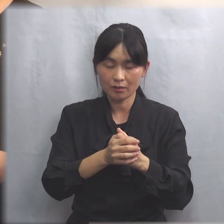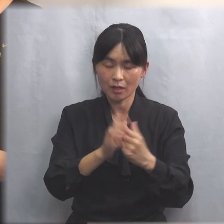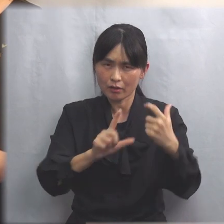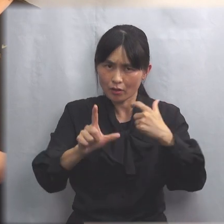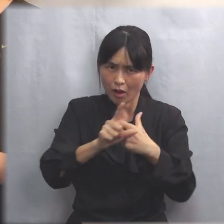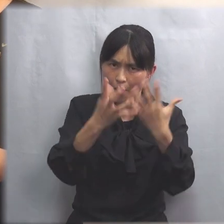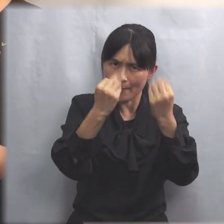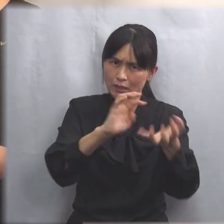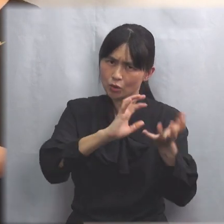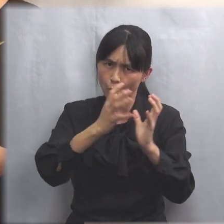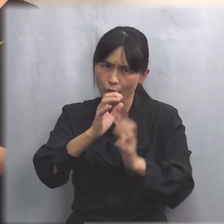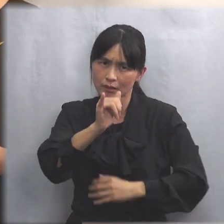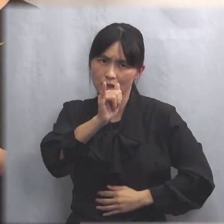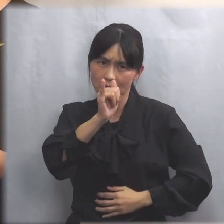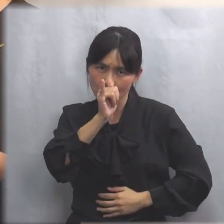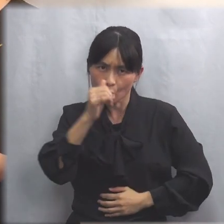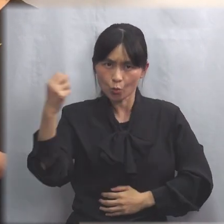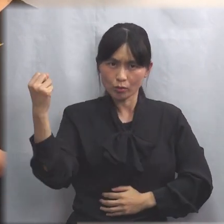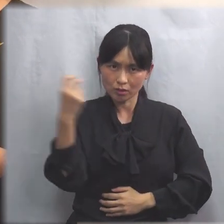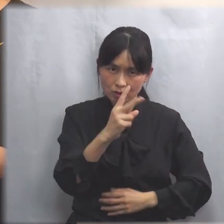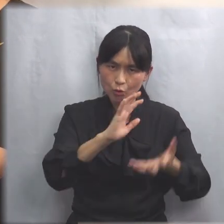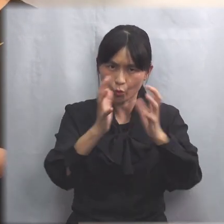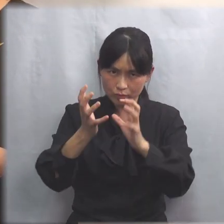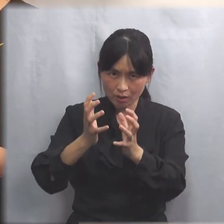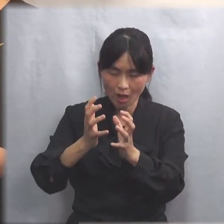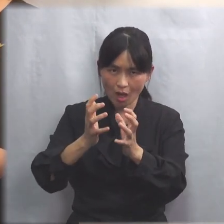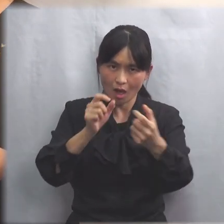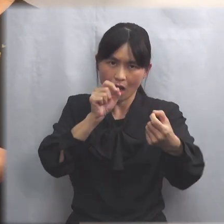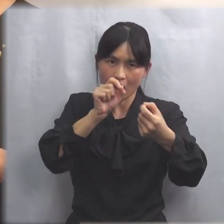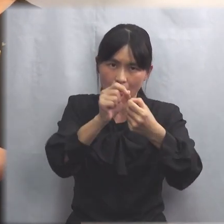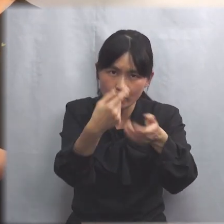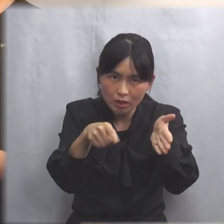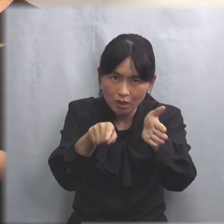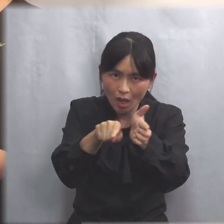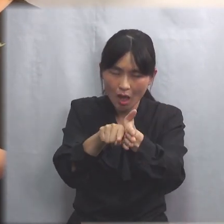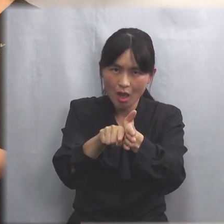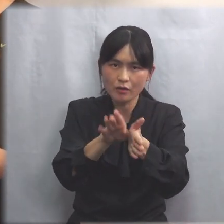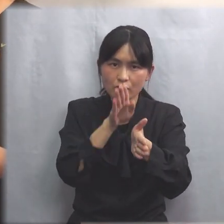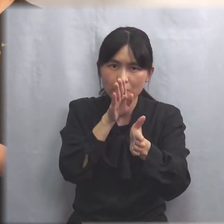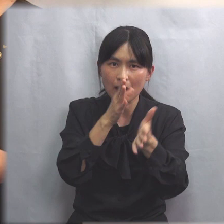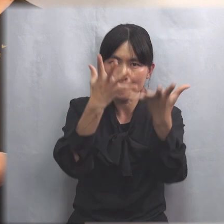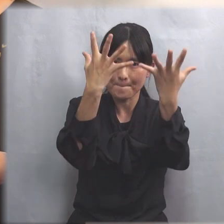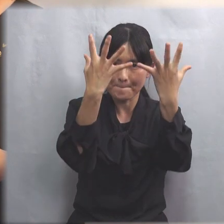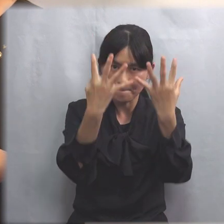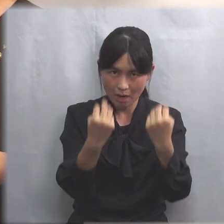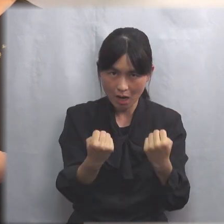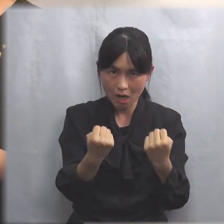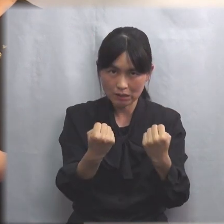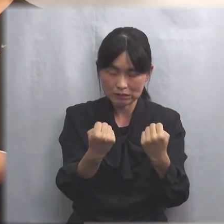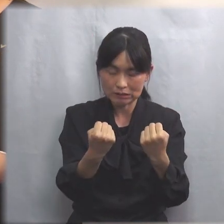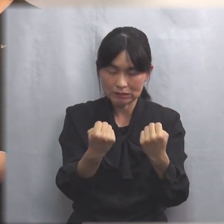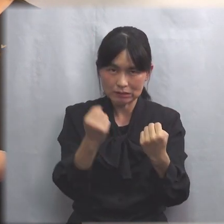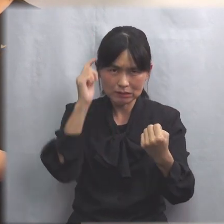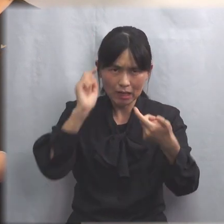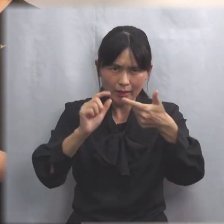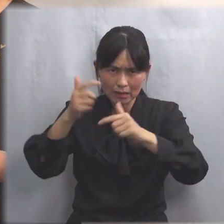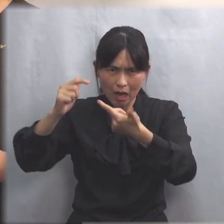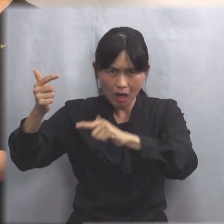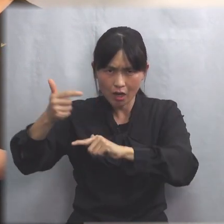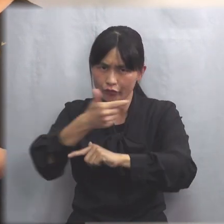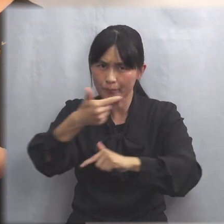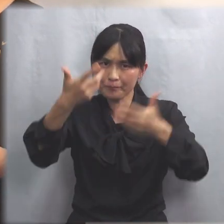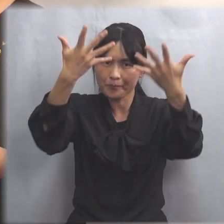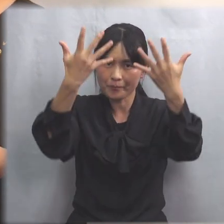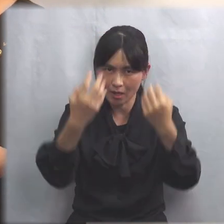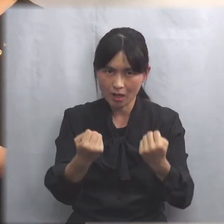훨씬 더 많은 논의가 있었고, 그리고 이 논의에 다다르기 위해서 정말로 많은 다른 이견들이